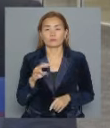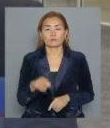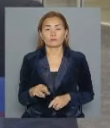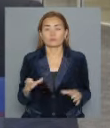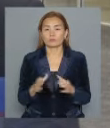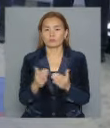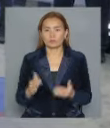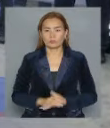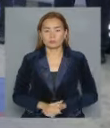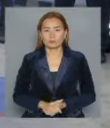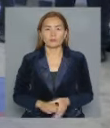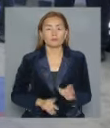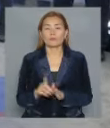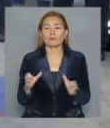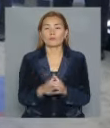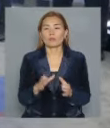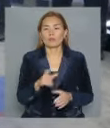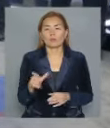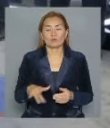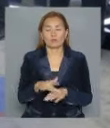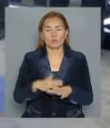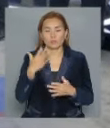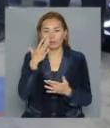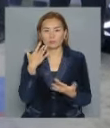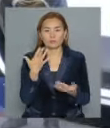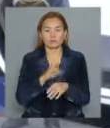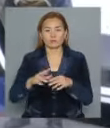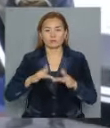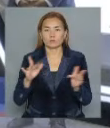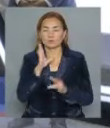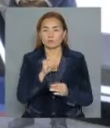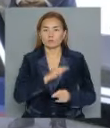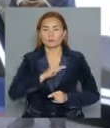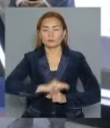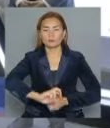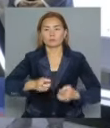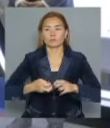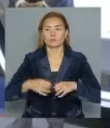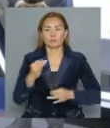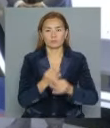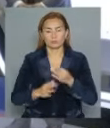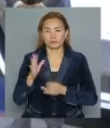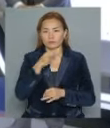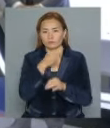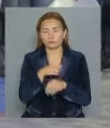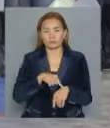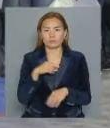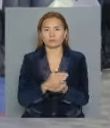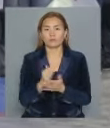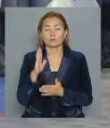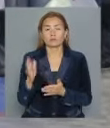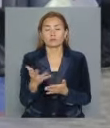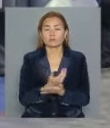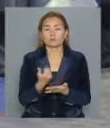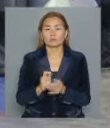рөл атқарады. Бастауыш партия ұйымдары халықпен арадағы алтын көпір, жергілікті жұрттың мұң-мұқтажын қозғайды, жауапкершілікте жоғары.